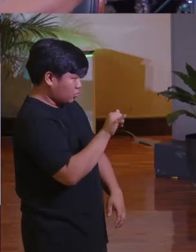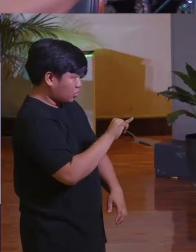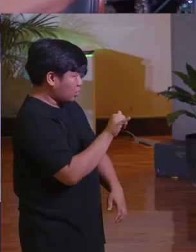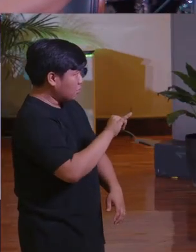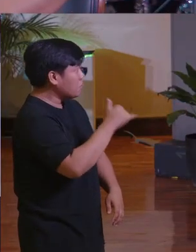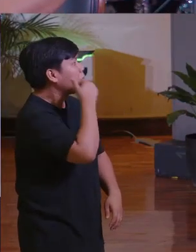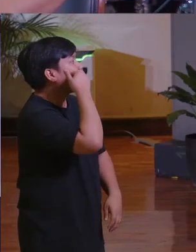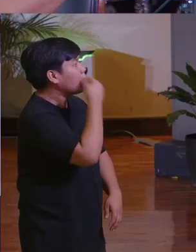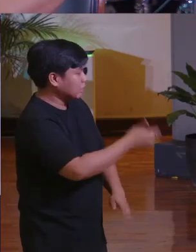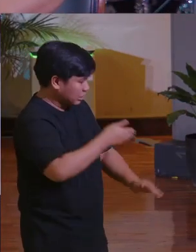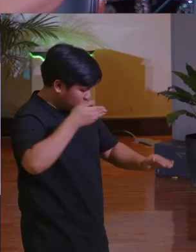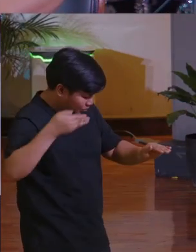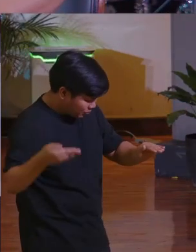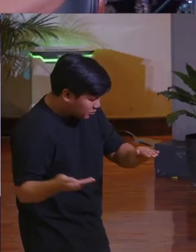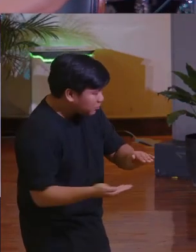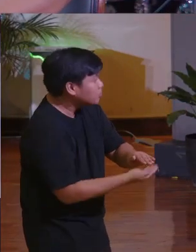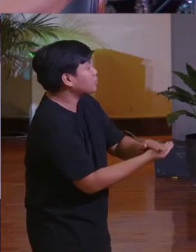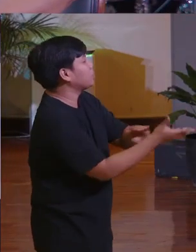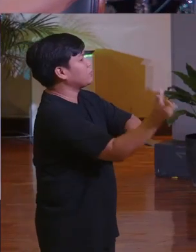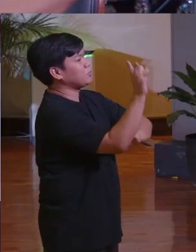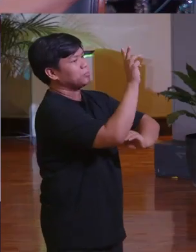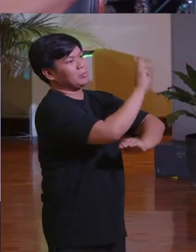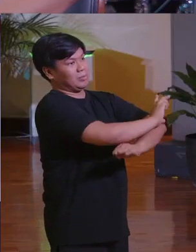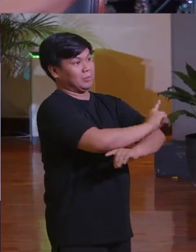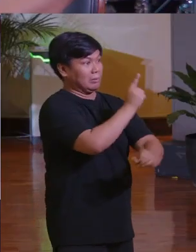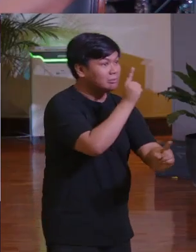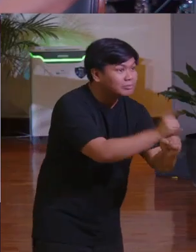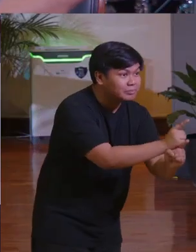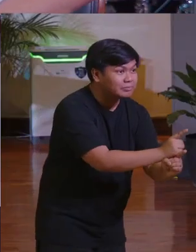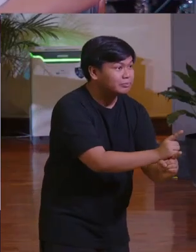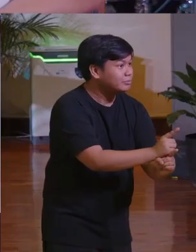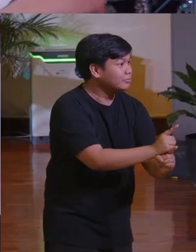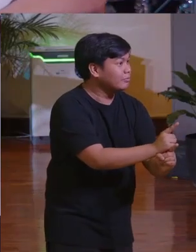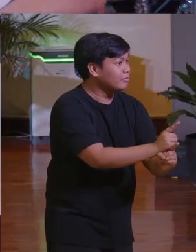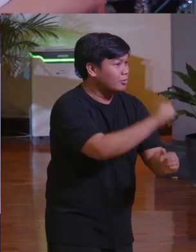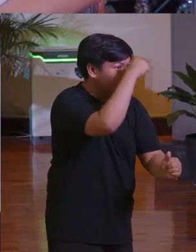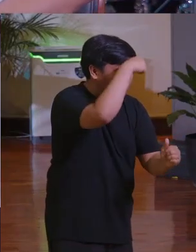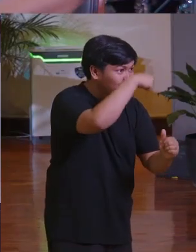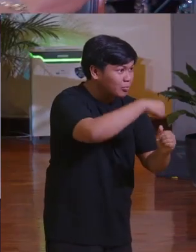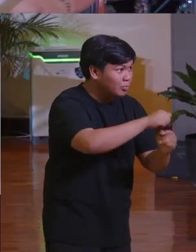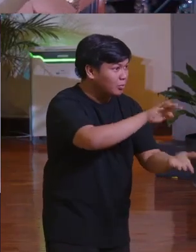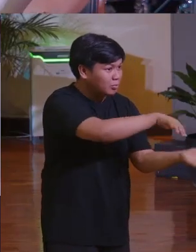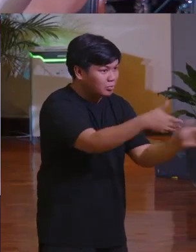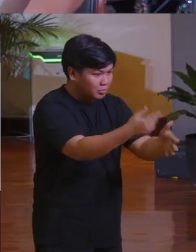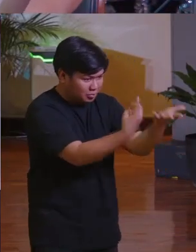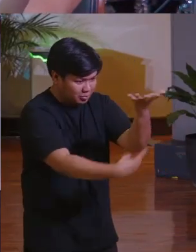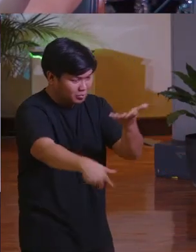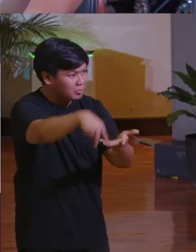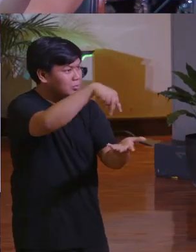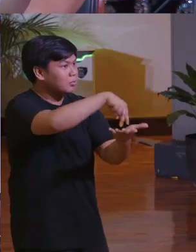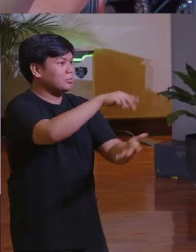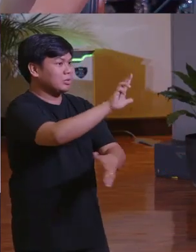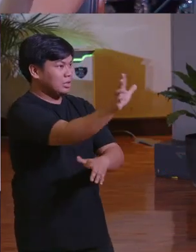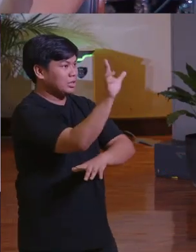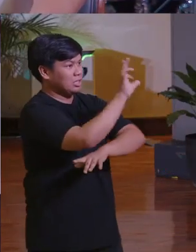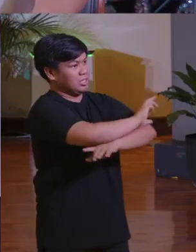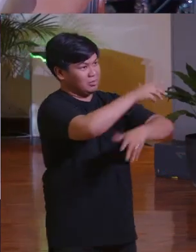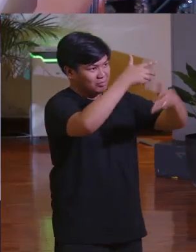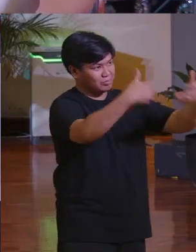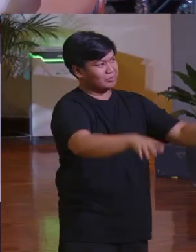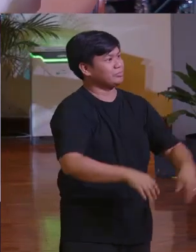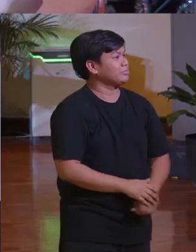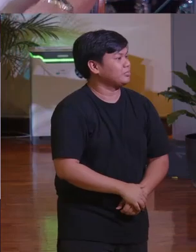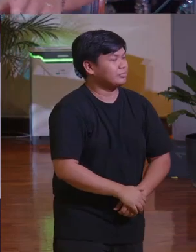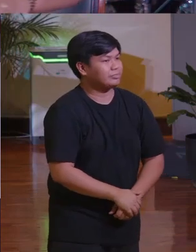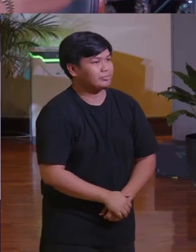earth. So naging larawan siya ng mangyayari kay Jesus na siya ay ililibing at siya ay